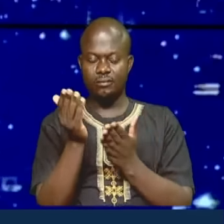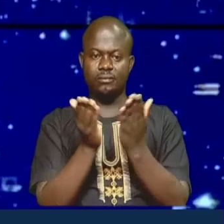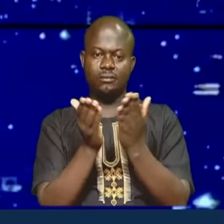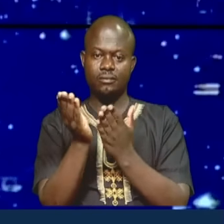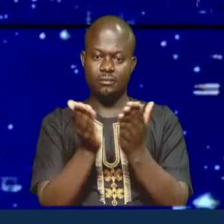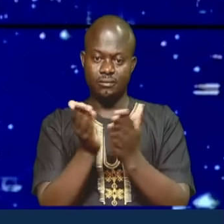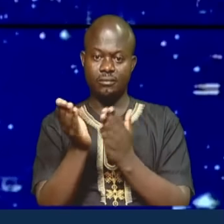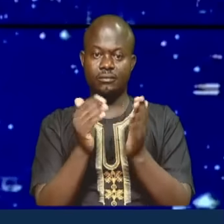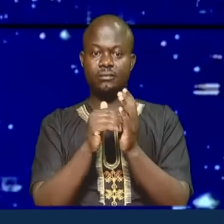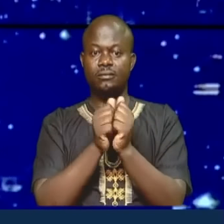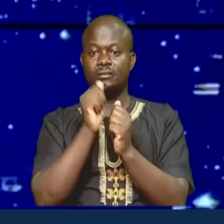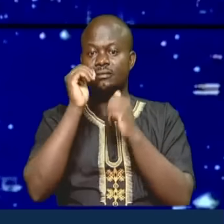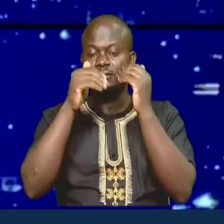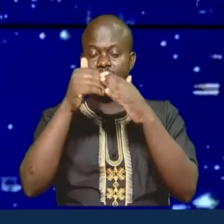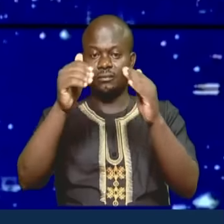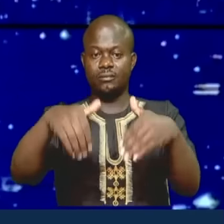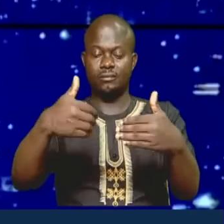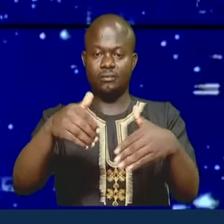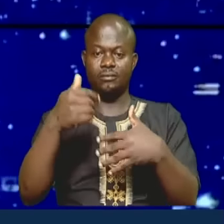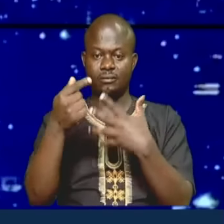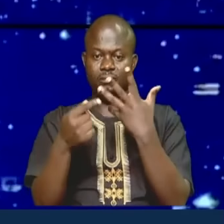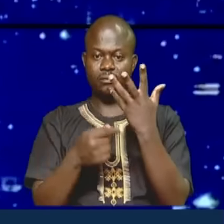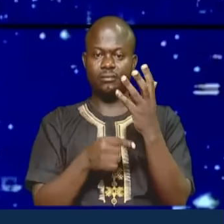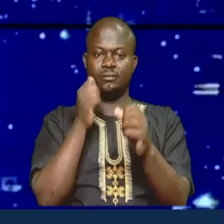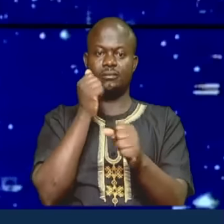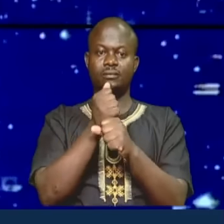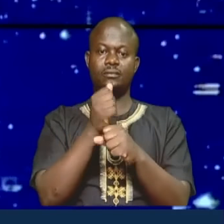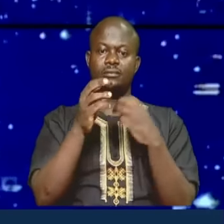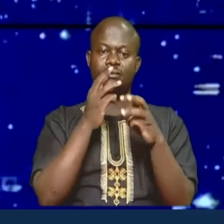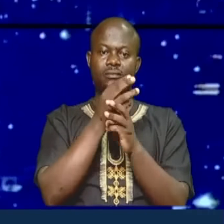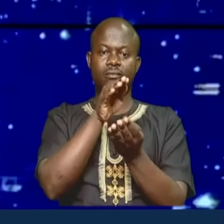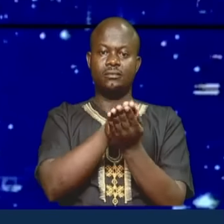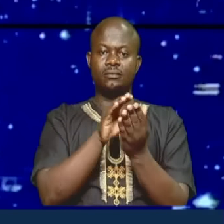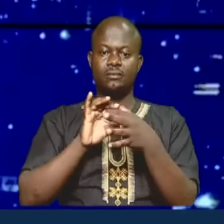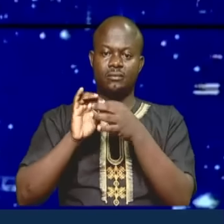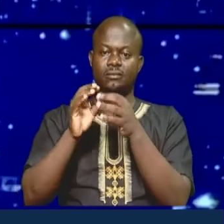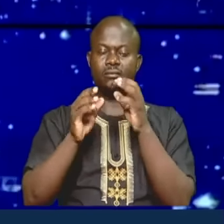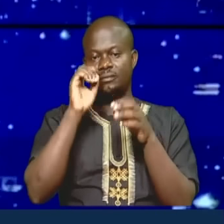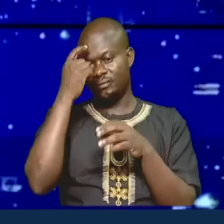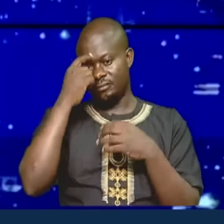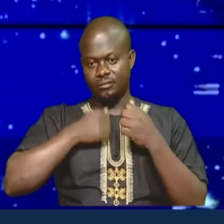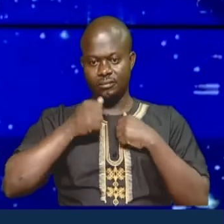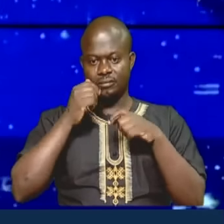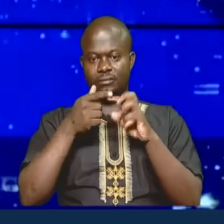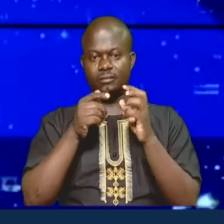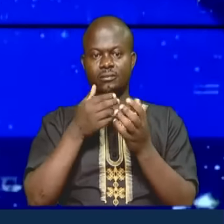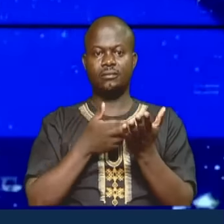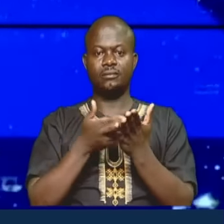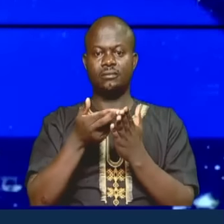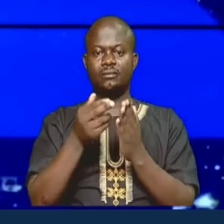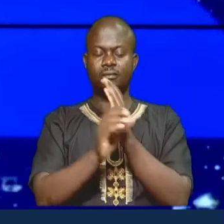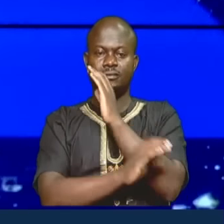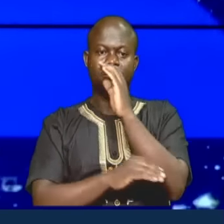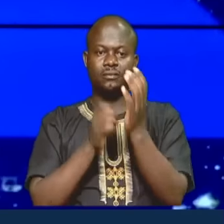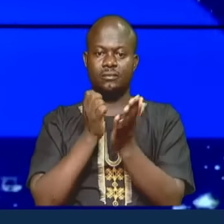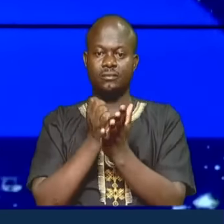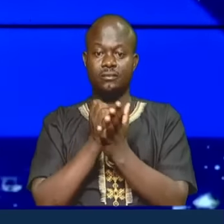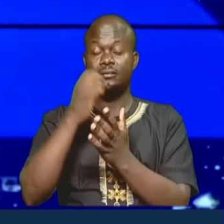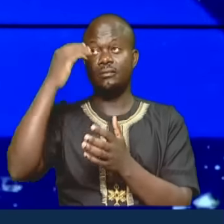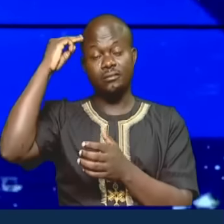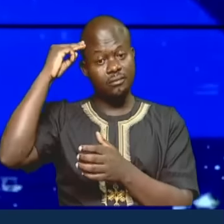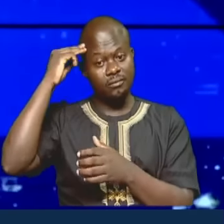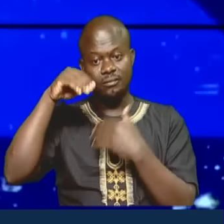nyine ndetse n'urwego rw'ubuhinzi ibi rero byarakozwe na banyisi ifatanyije na guverinoma y'u Rwanda ni raporo yiswe Country Economic Memorandum uyu munsi